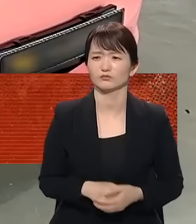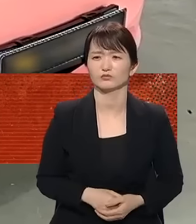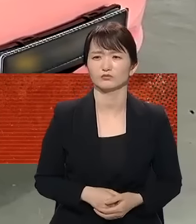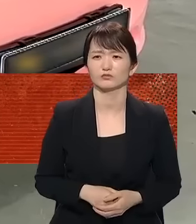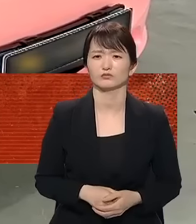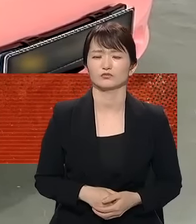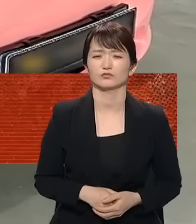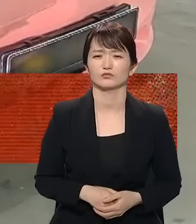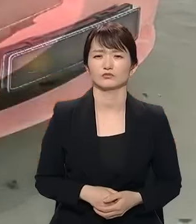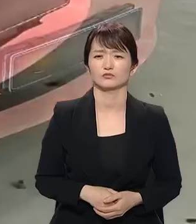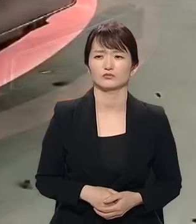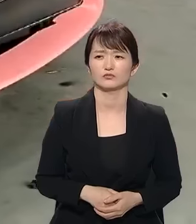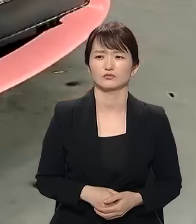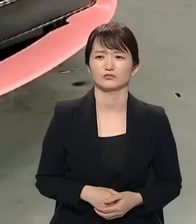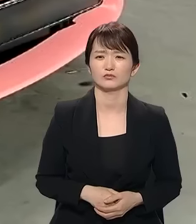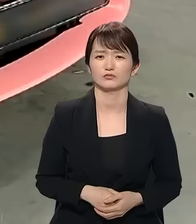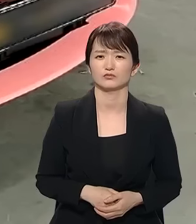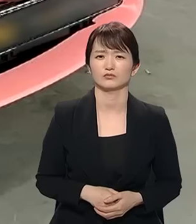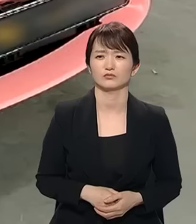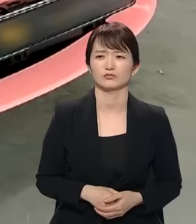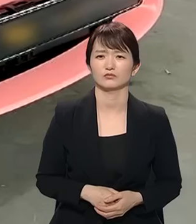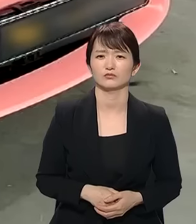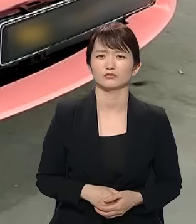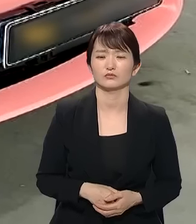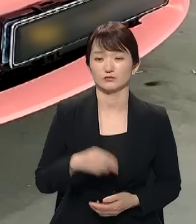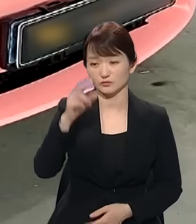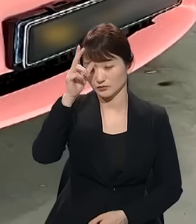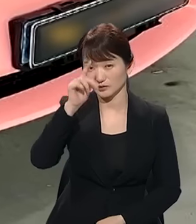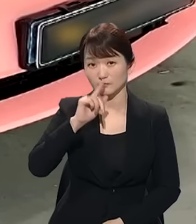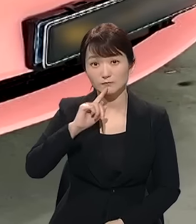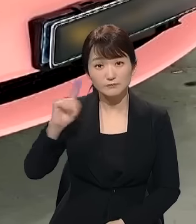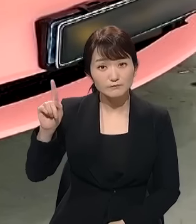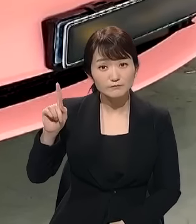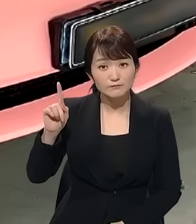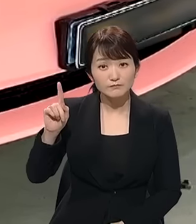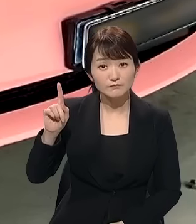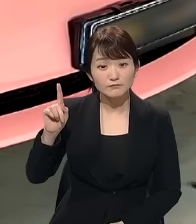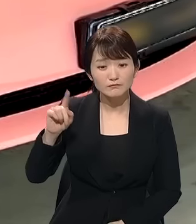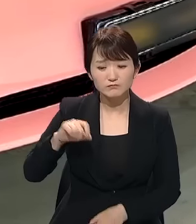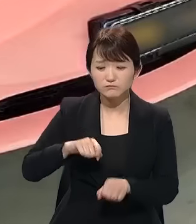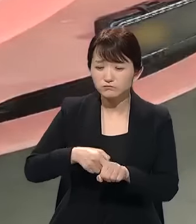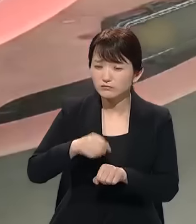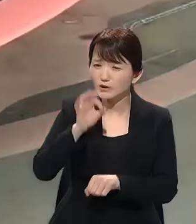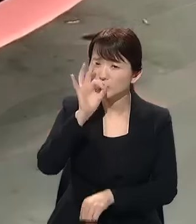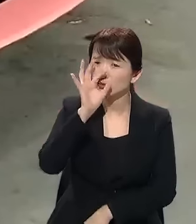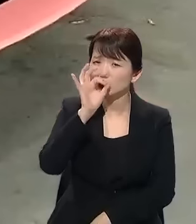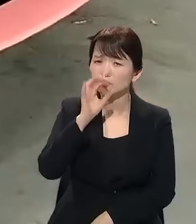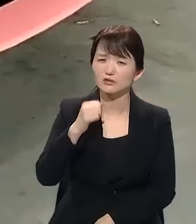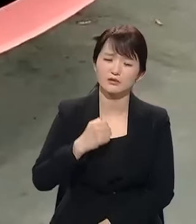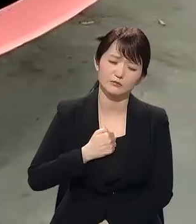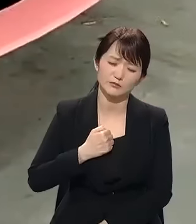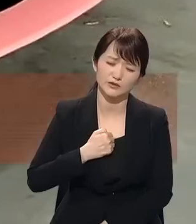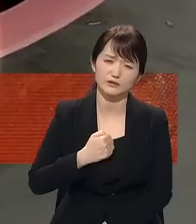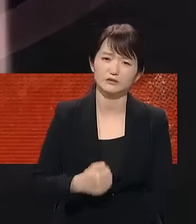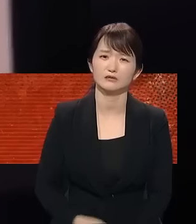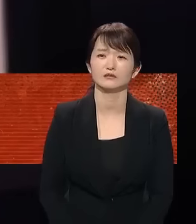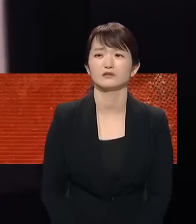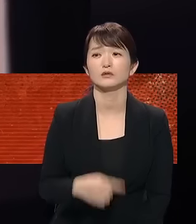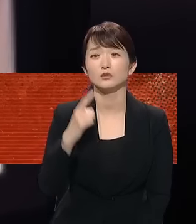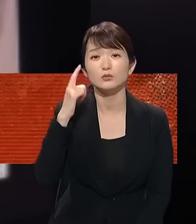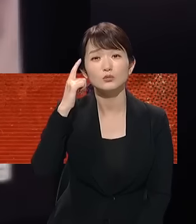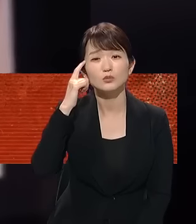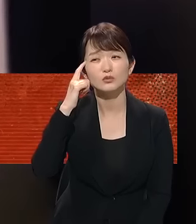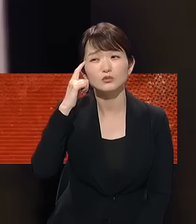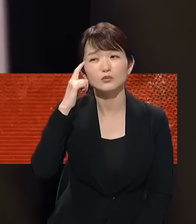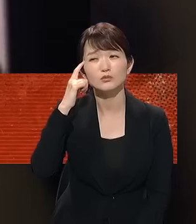다 떼버리기로 했다고 했는데, 근데 이제 문제는 이제 경찰에 신고를 해도 처벌할 수가 없다고 해서 답답하다고 하시는데. 아 왜요?